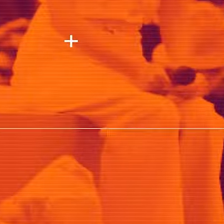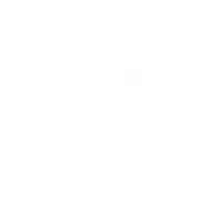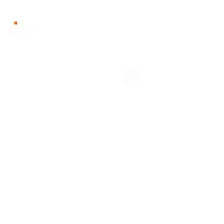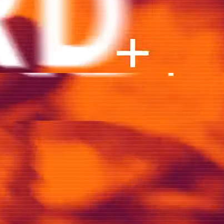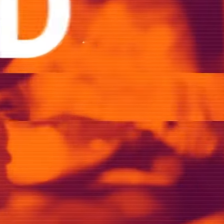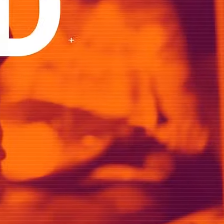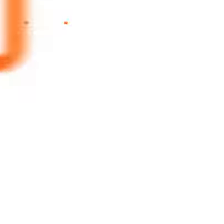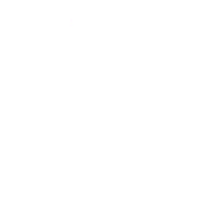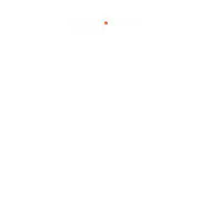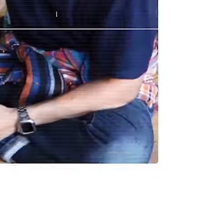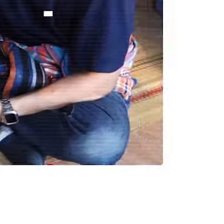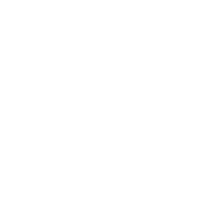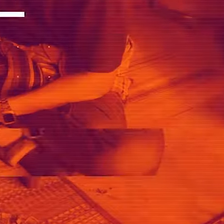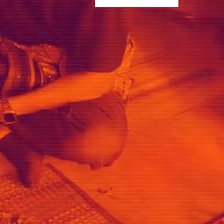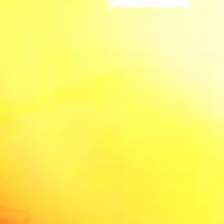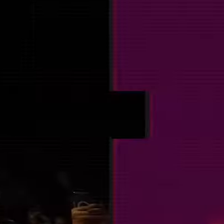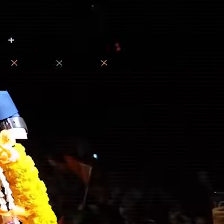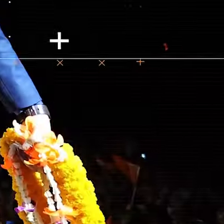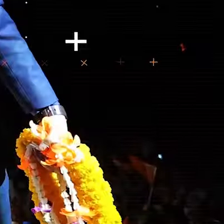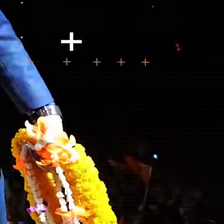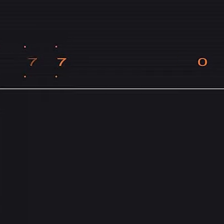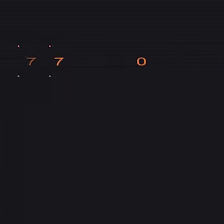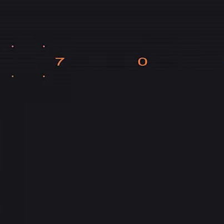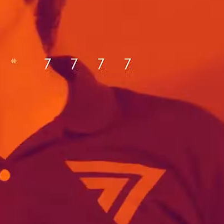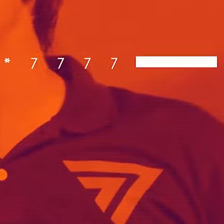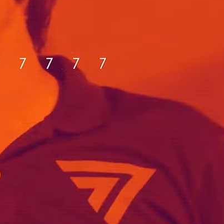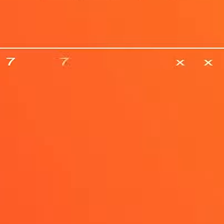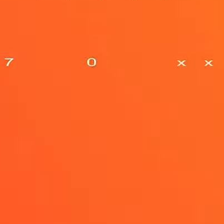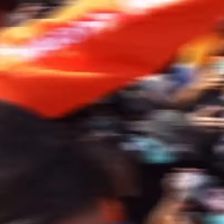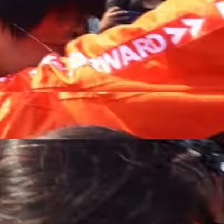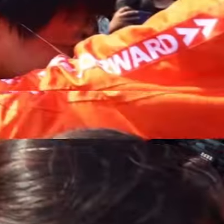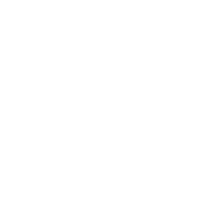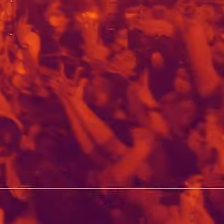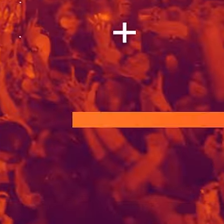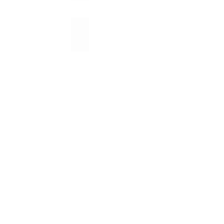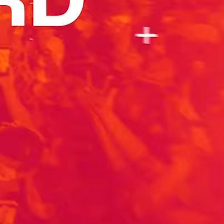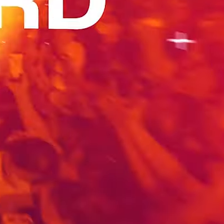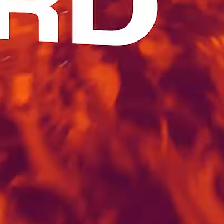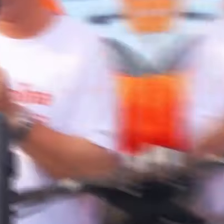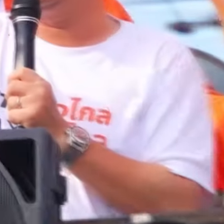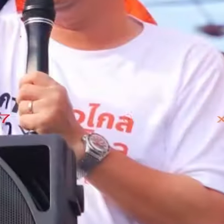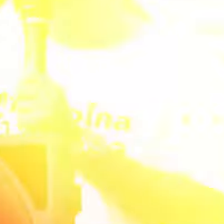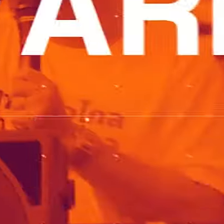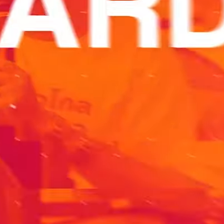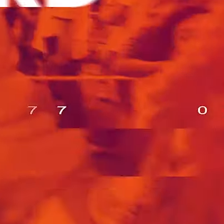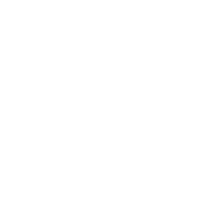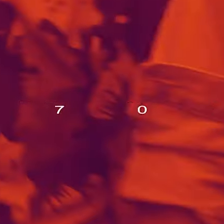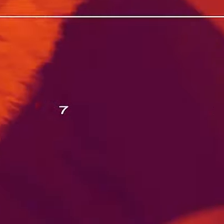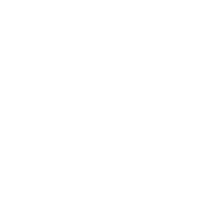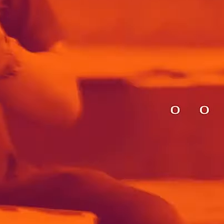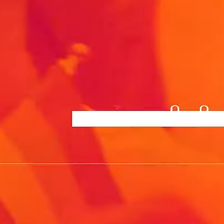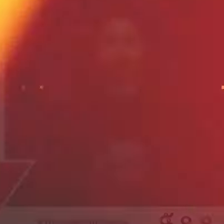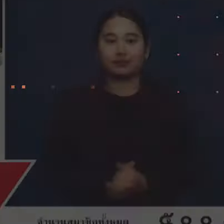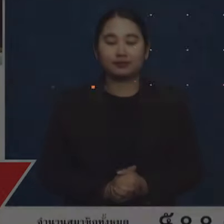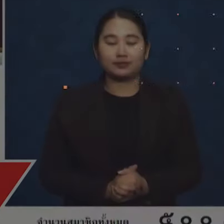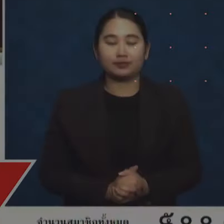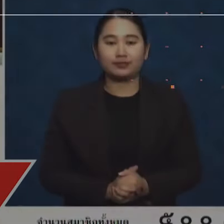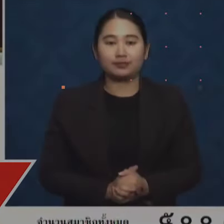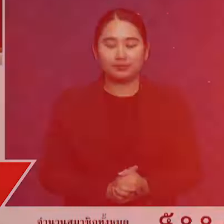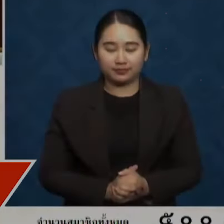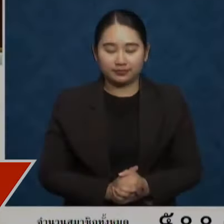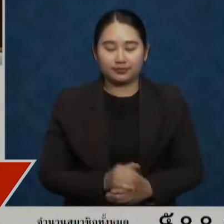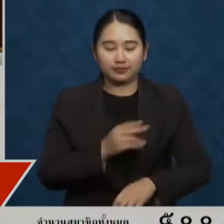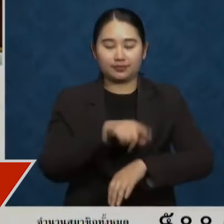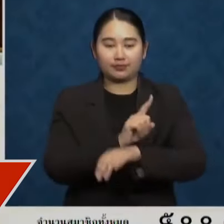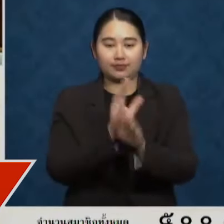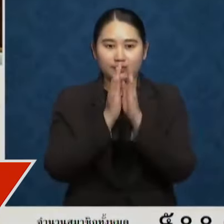บทัพทารณทขอ